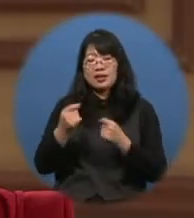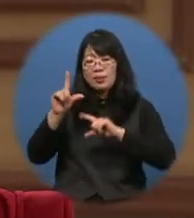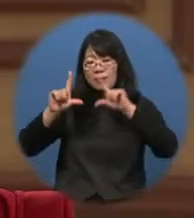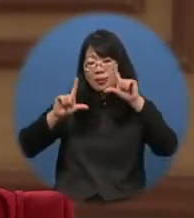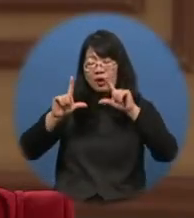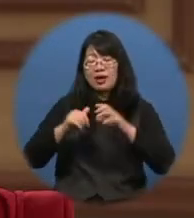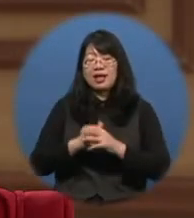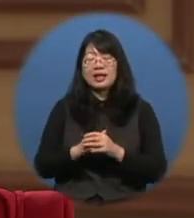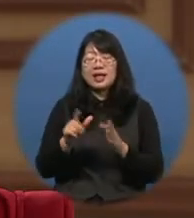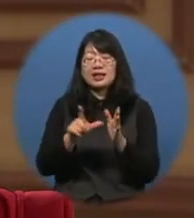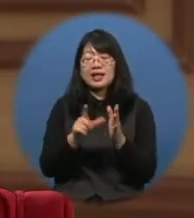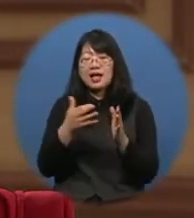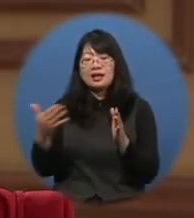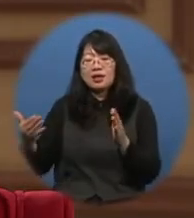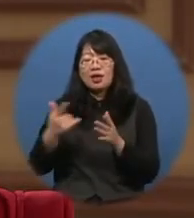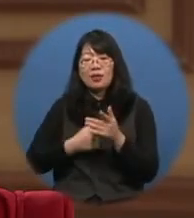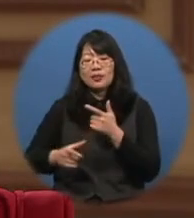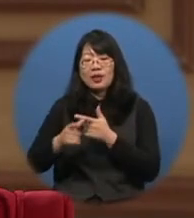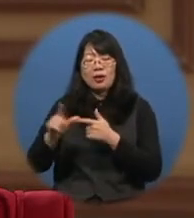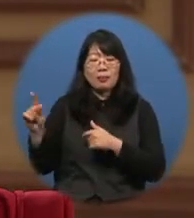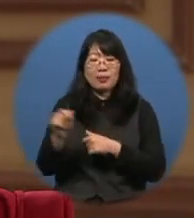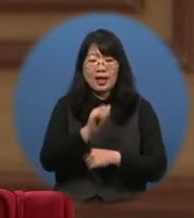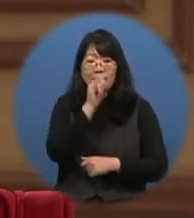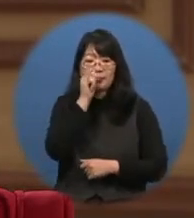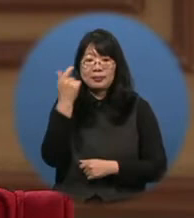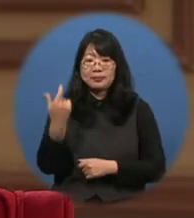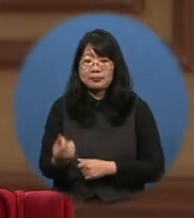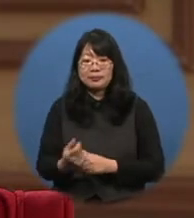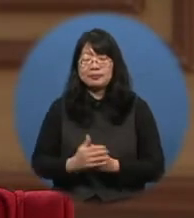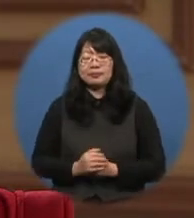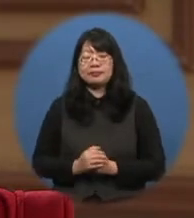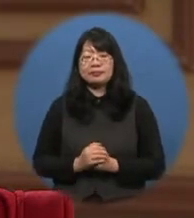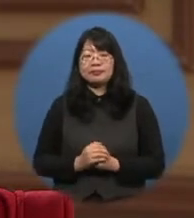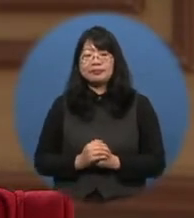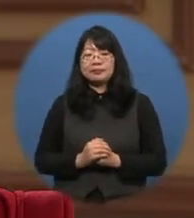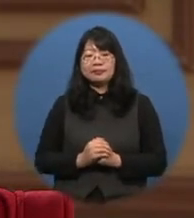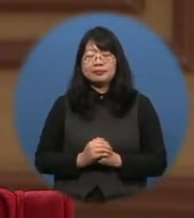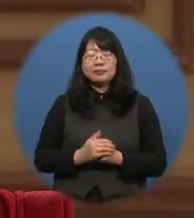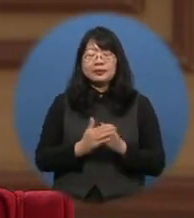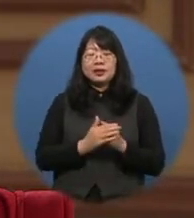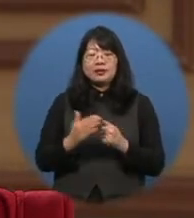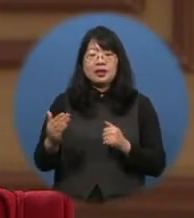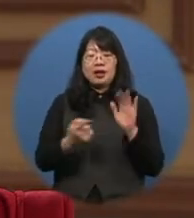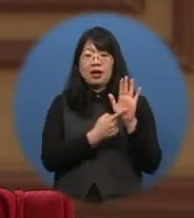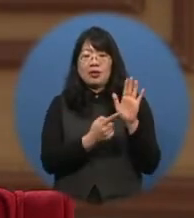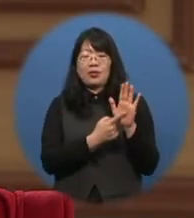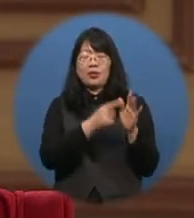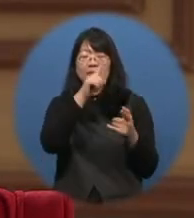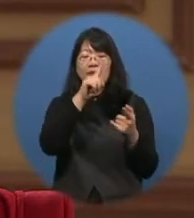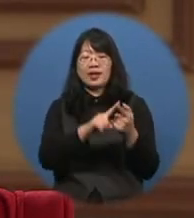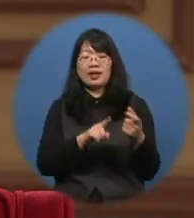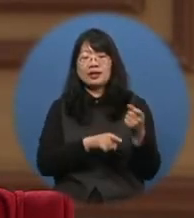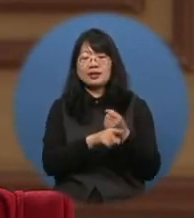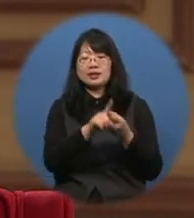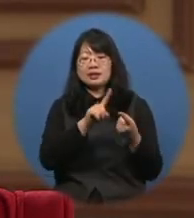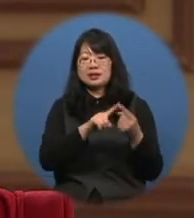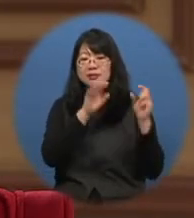현상은 점차로 더 가속화되지 그렇죠. 않을까 싶습니다. 네. 그래서 뭐 광고에 대한